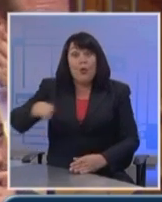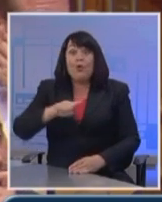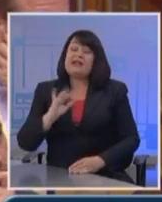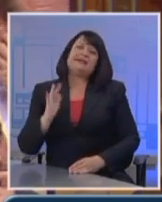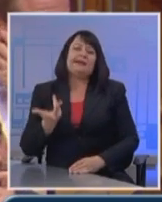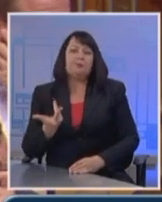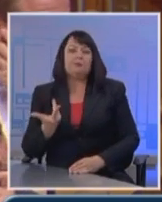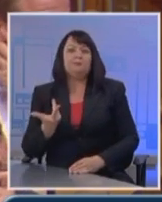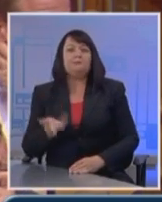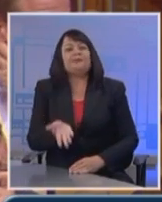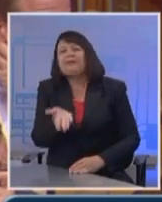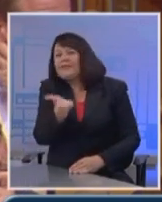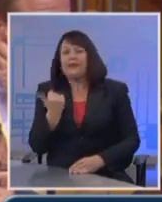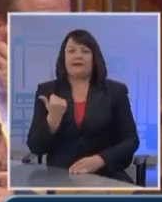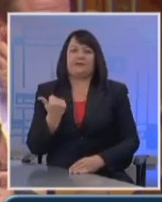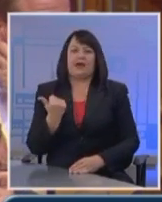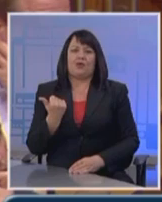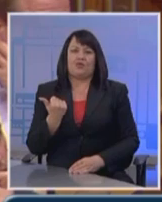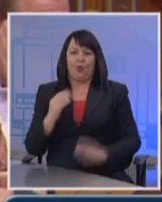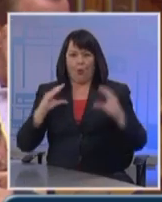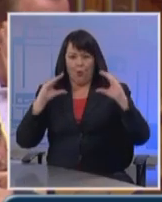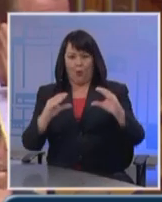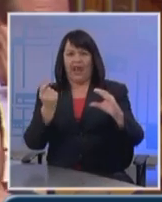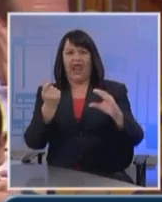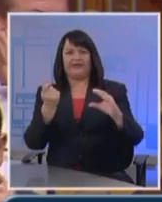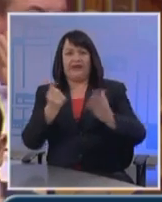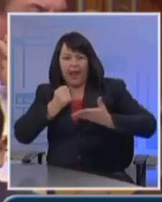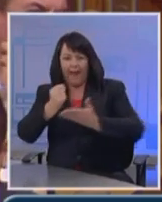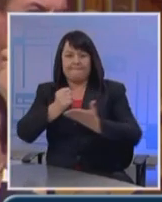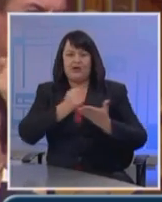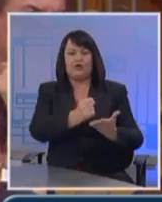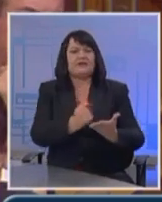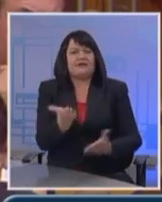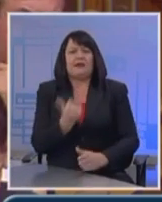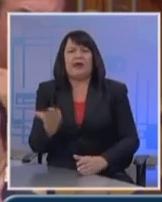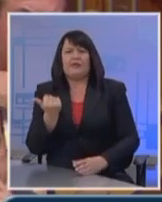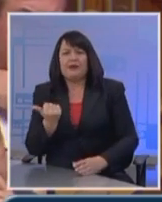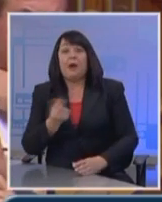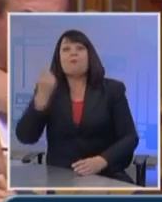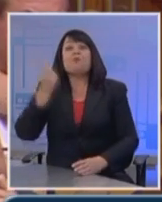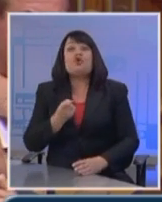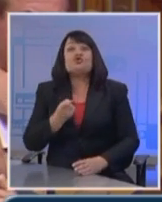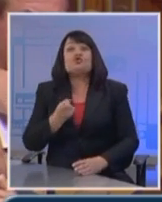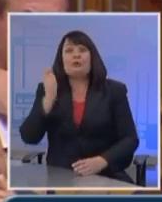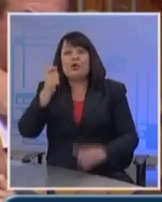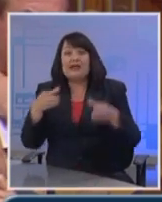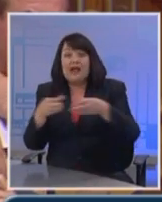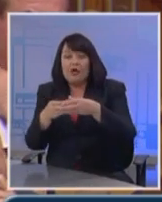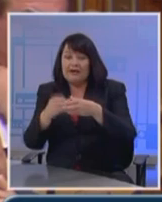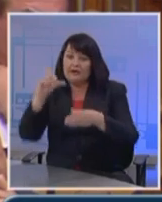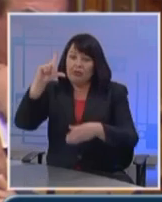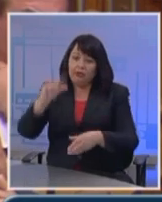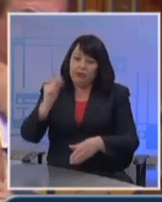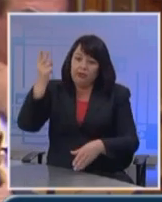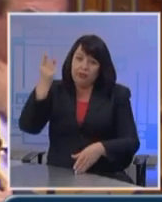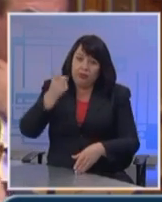όλοι γνωρίζανε ότι δεν υπάρχουν αυτά τα τεράστια ποσά για τις επιχορηγήσεις και ότι τα ποσοστά των κομμάτων σας έχουν συρρυκνωθεί. Και παρόλα